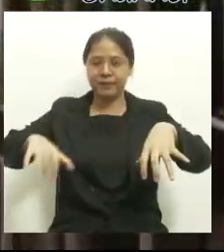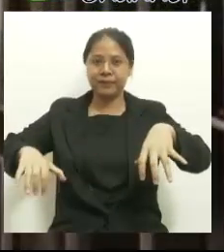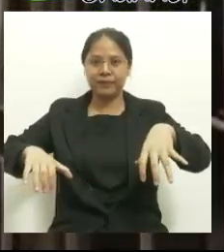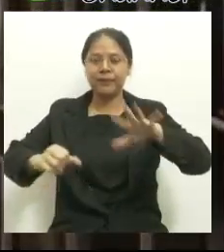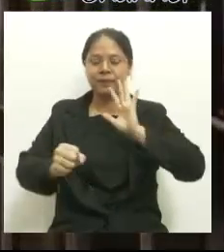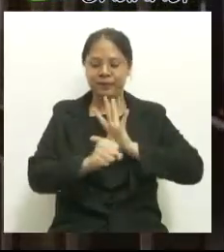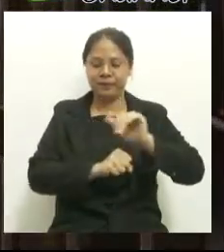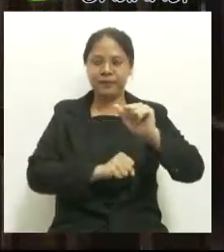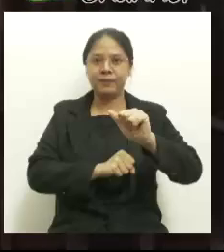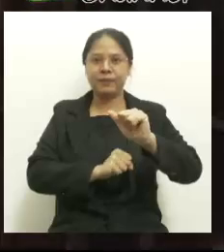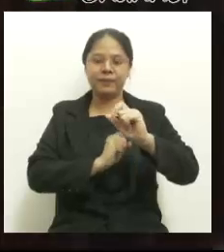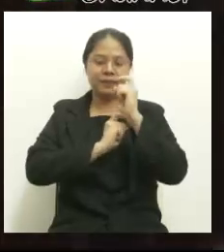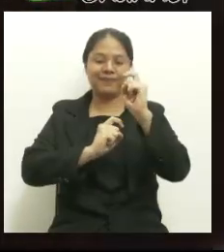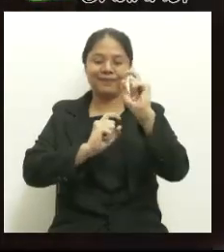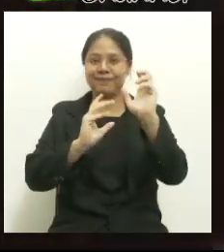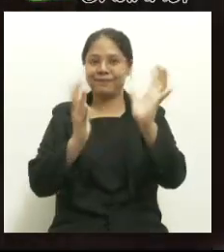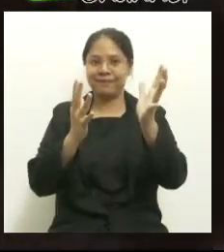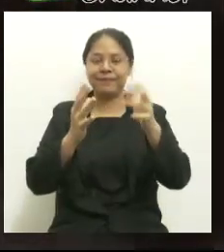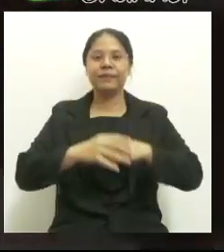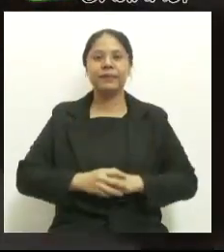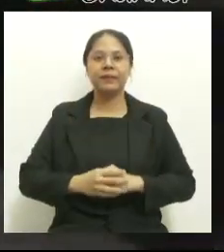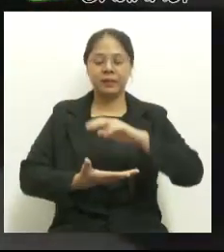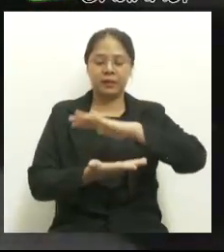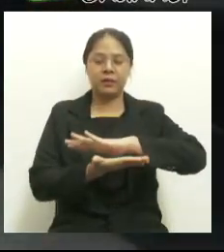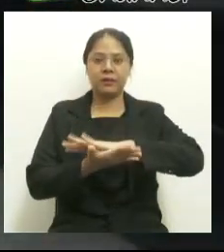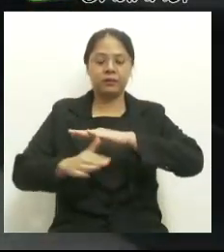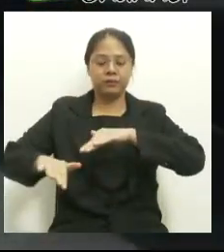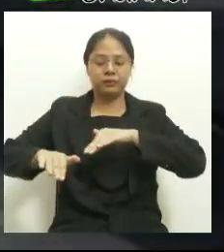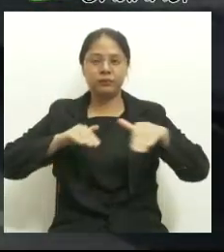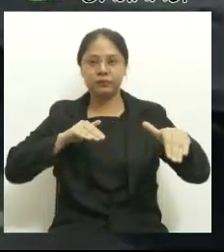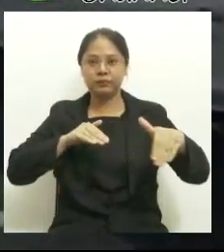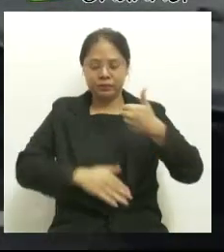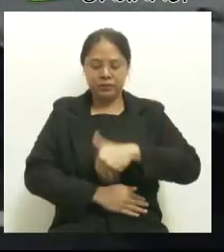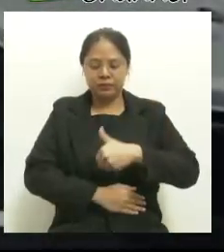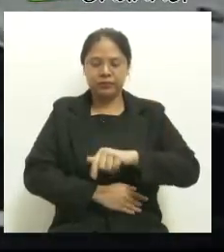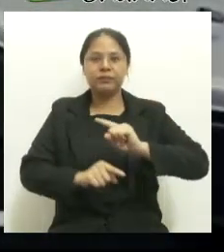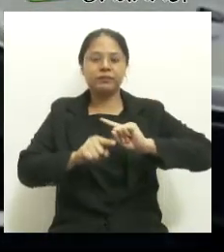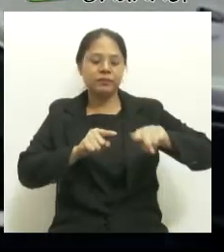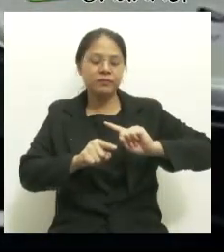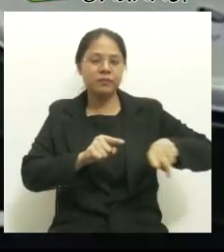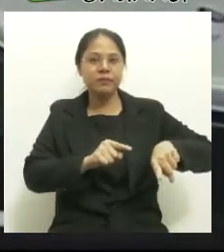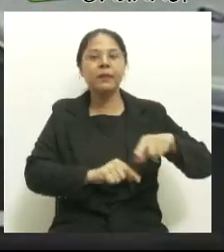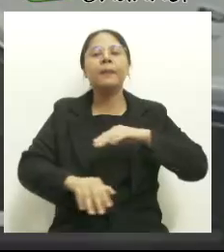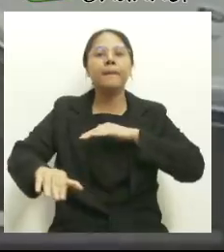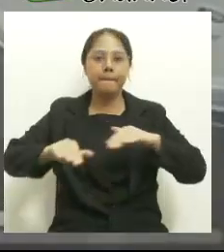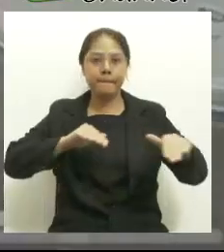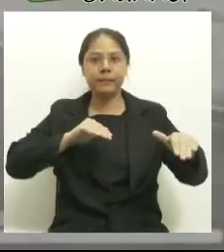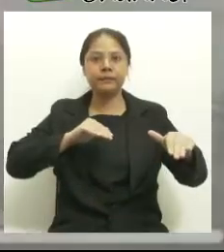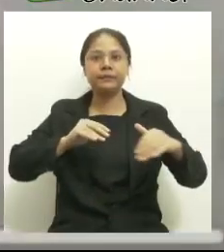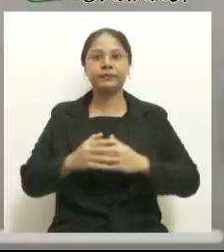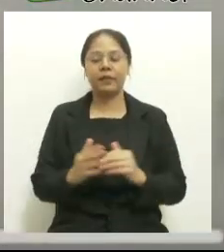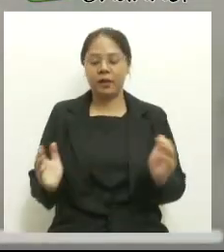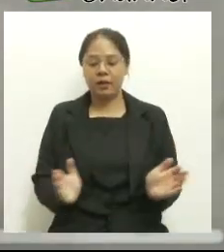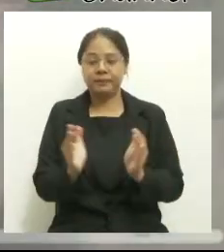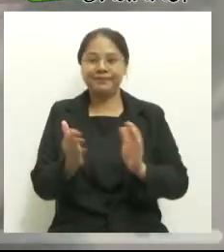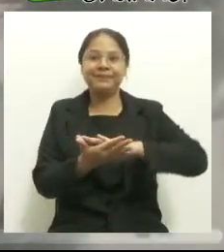และปลอดภัยสำหรับนักเรียนนอกจากนี้โรงเรียนยังมีความพร้อมในด้านระบบสาธารณูปโภคที่มีความเพียงพอและมีระบบสนับสนุน